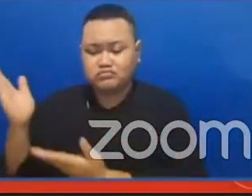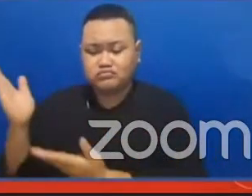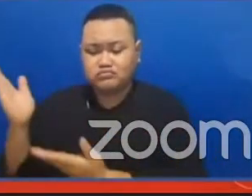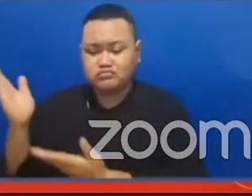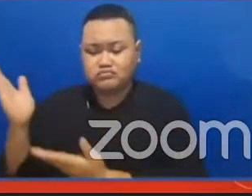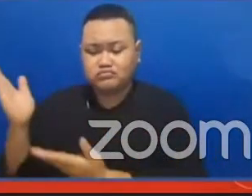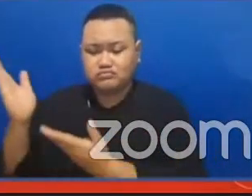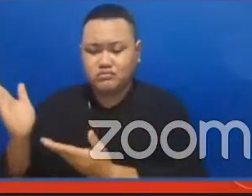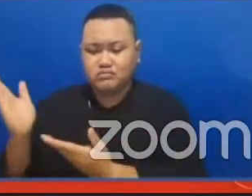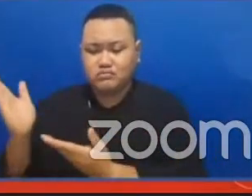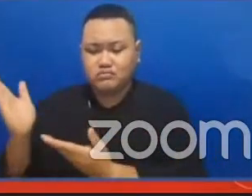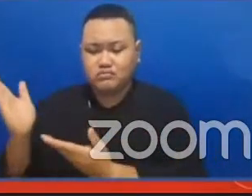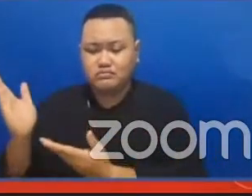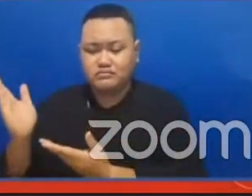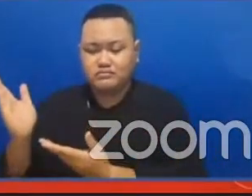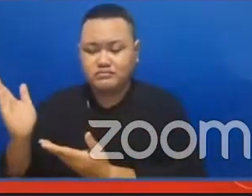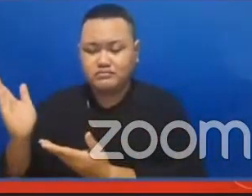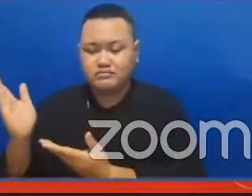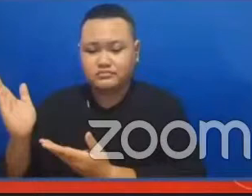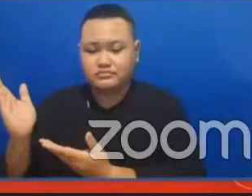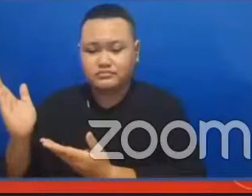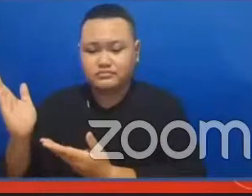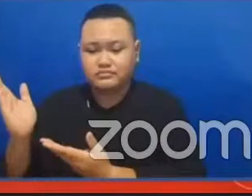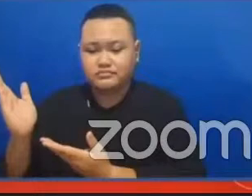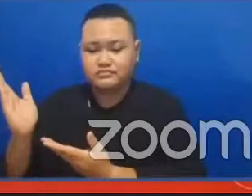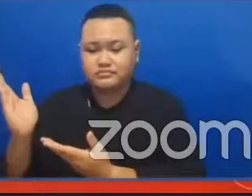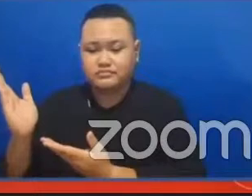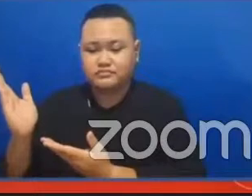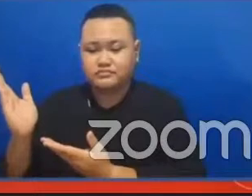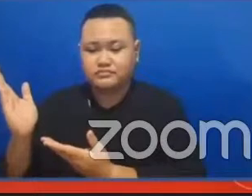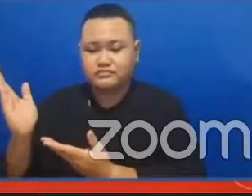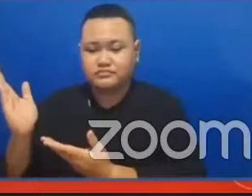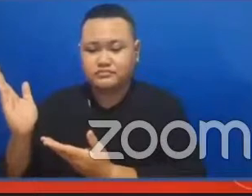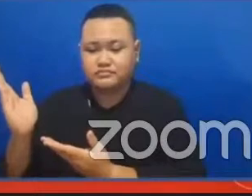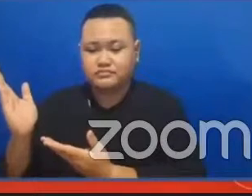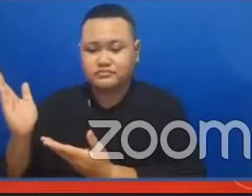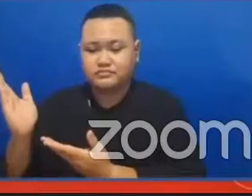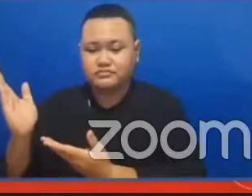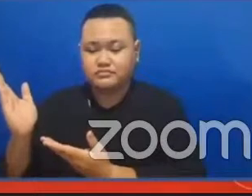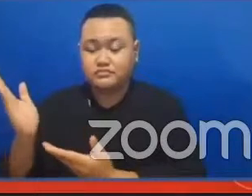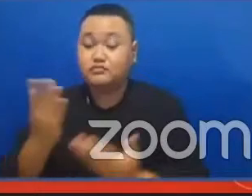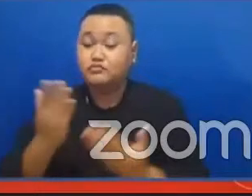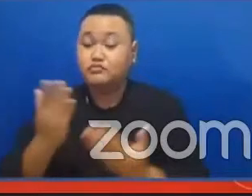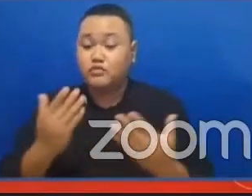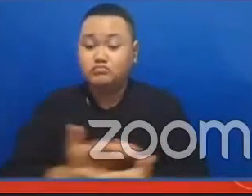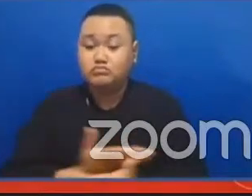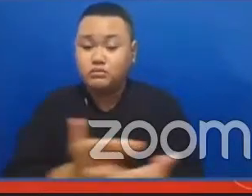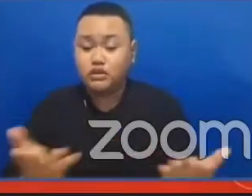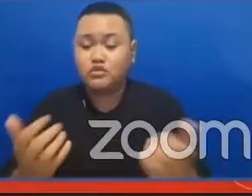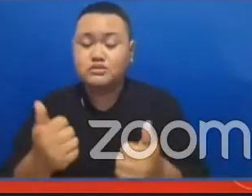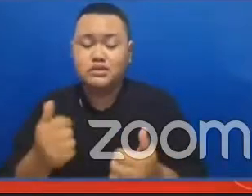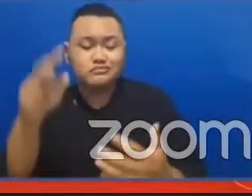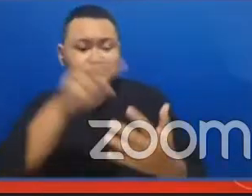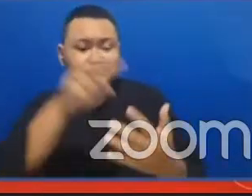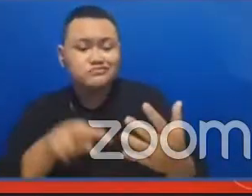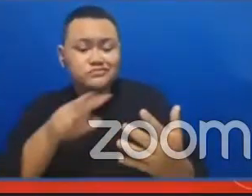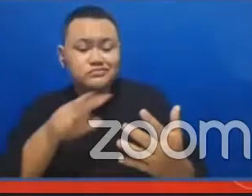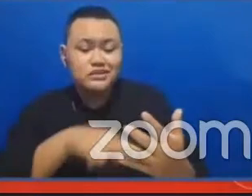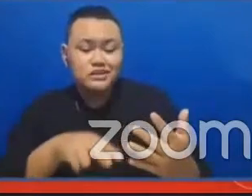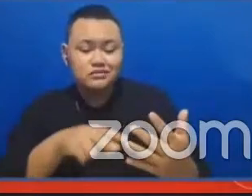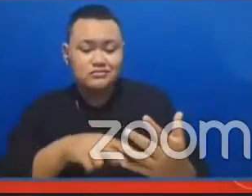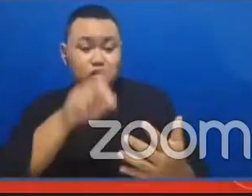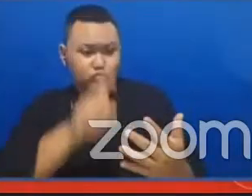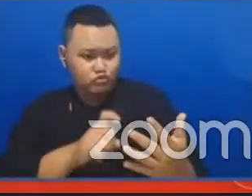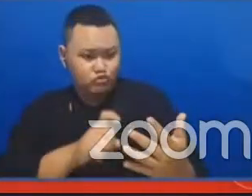jelajah angkasa, ada edukim, augmented, gitu kan ya. Insya Allah nanti Bapak Ibu dapat menemukan